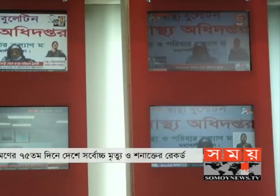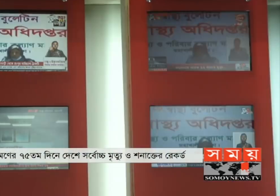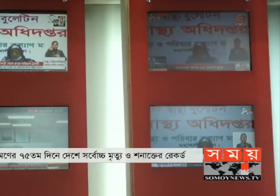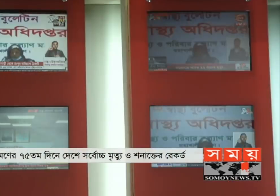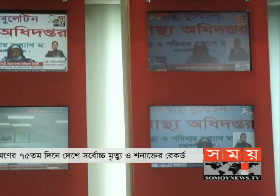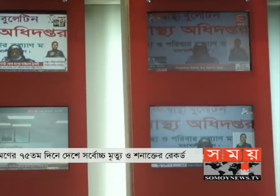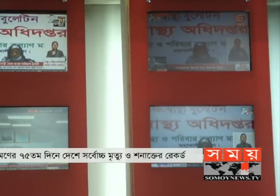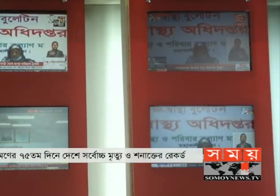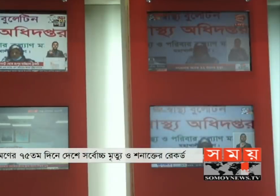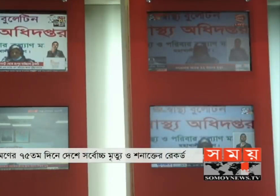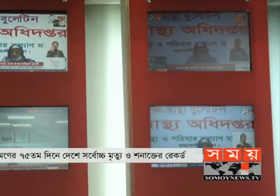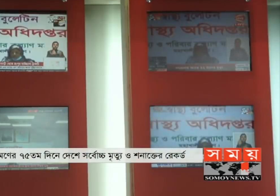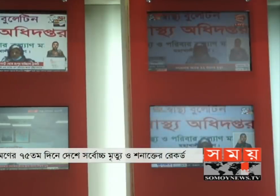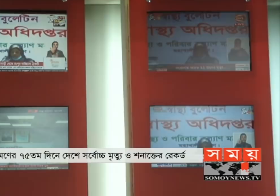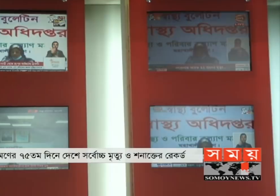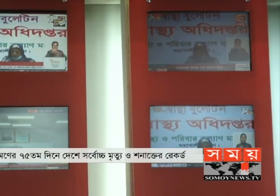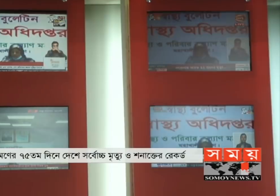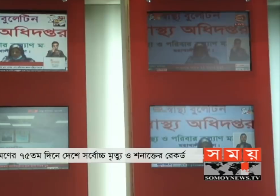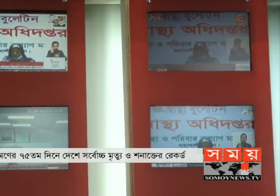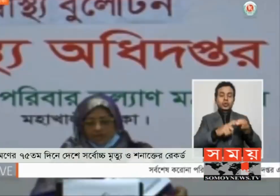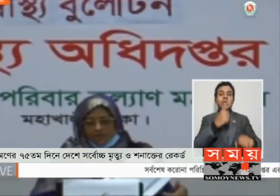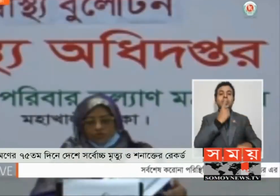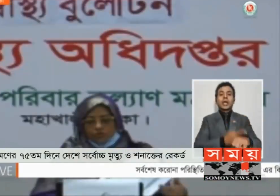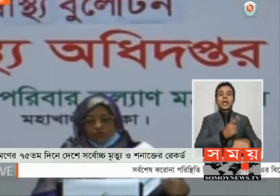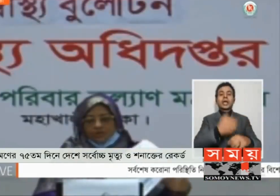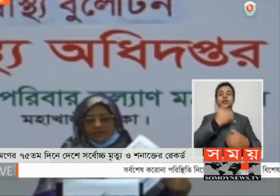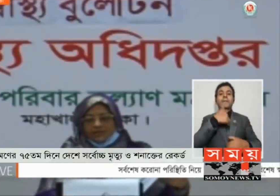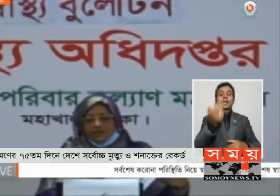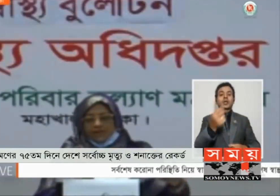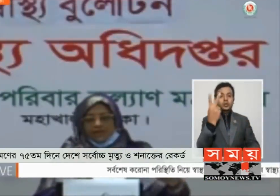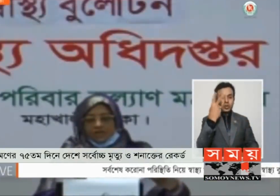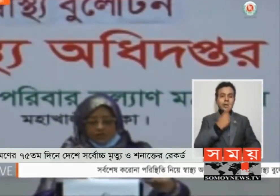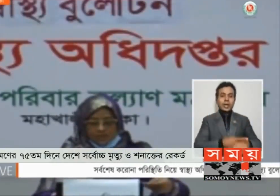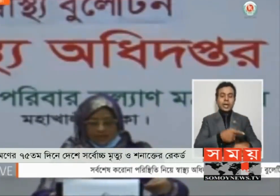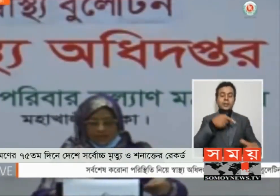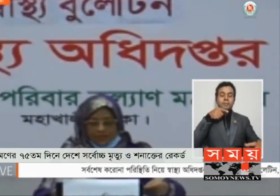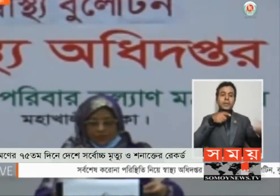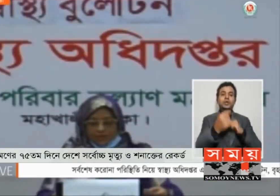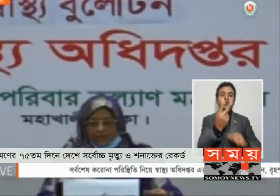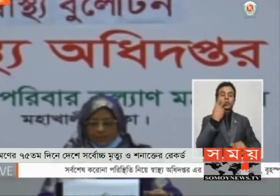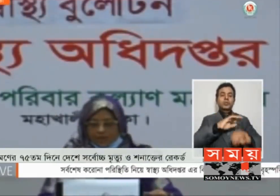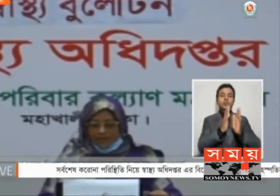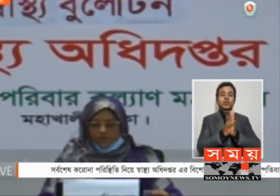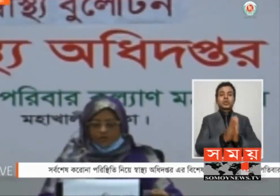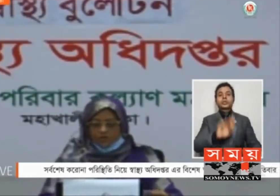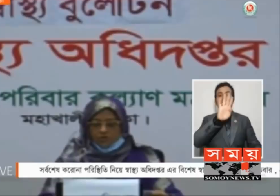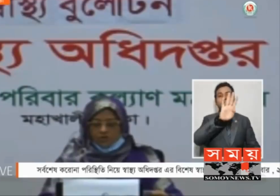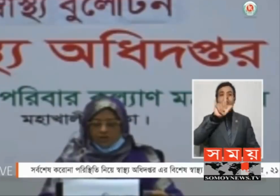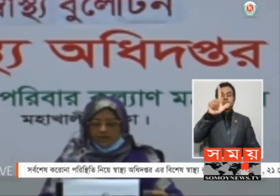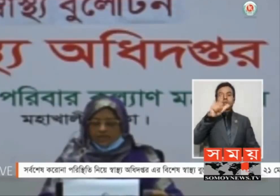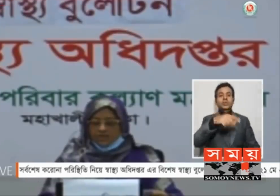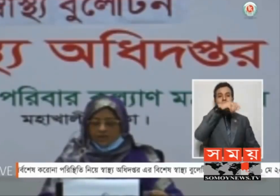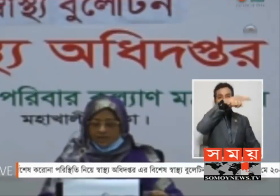সহ 47টি জায়গায় এখন করা যাচ্ছে নমুনা পরীক্ষা। 47টি ল্যাবের মধ্যে ঢাকার বাইরের দুটি হলো রাজশাহী মেডিকেল